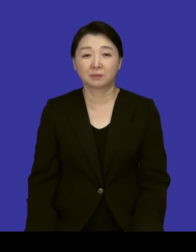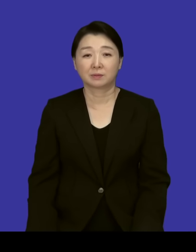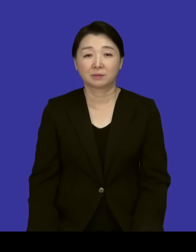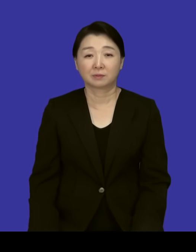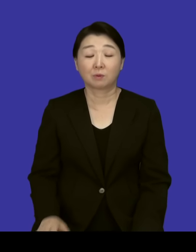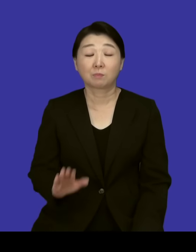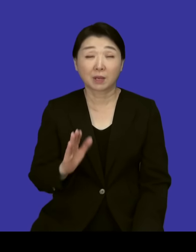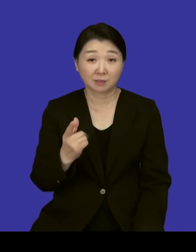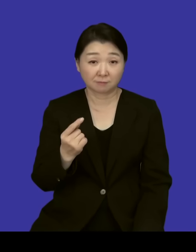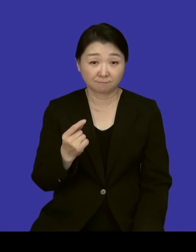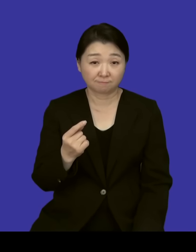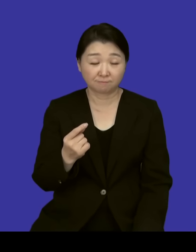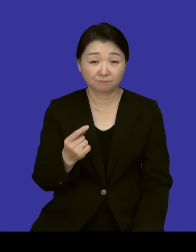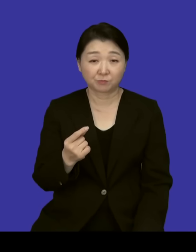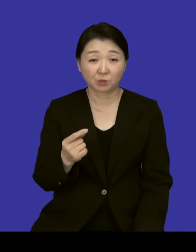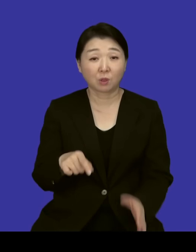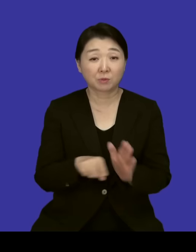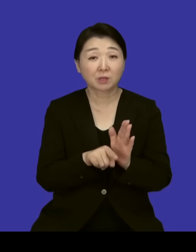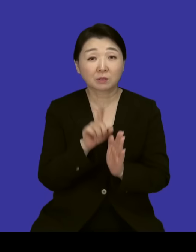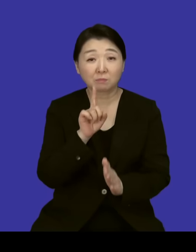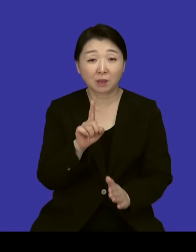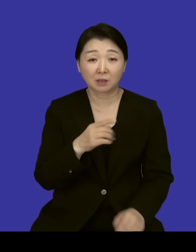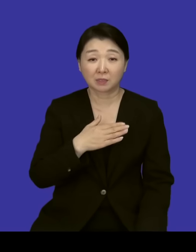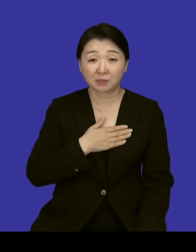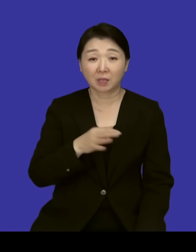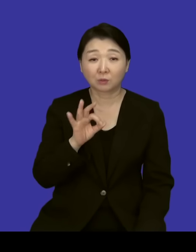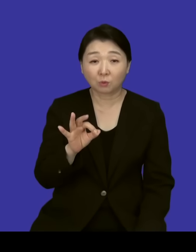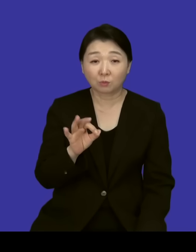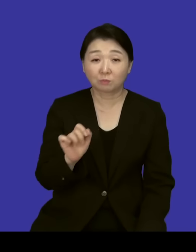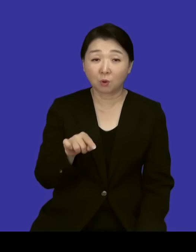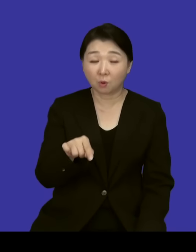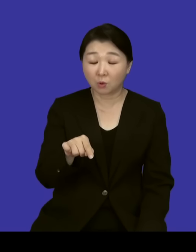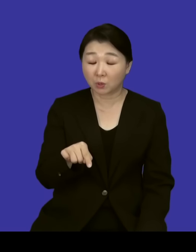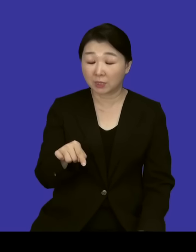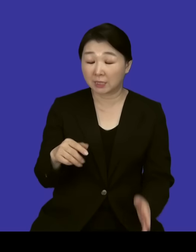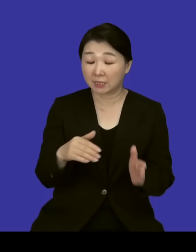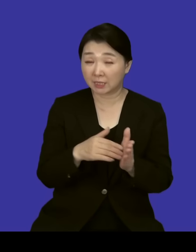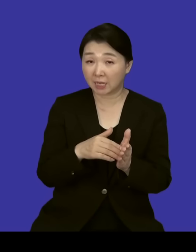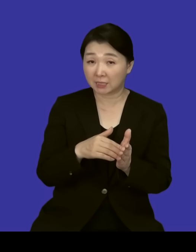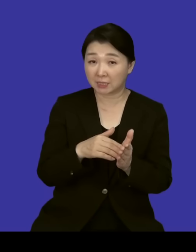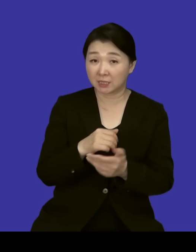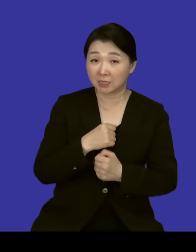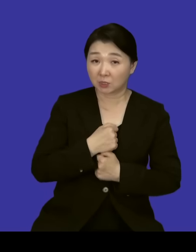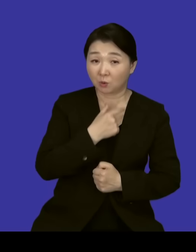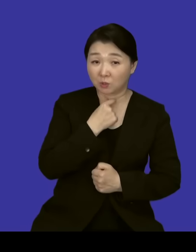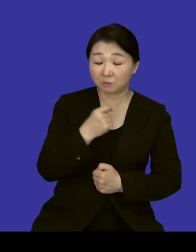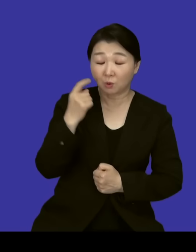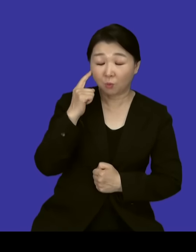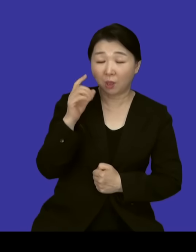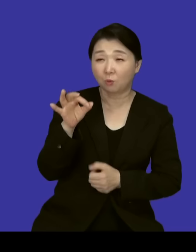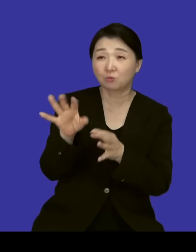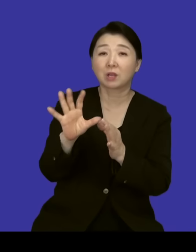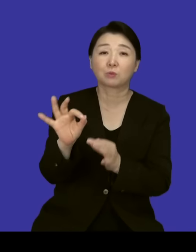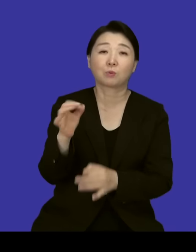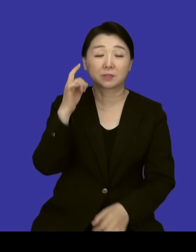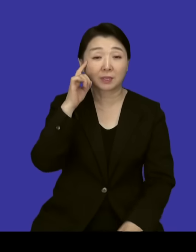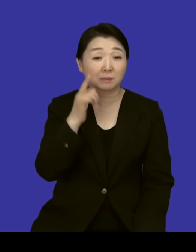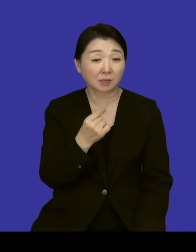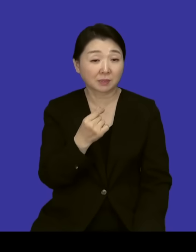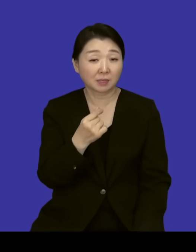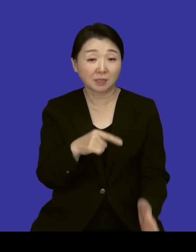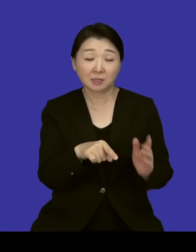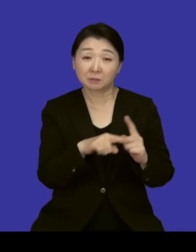돼요. 아, 진짜? 그래요? 왜냐면- 더 비관적인 얘기를 해요? 내 돈이 여기까지만이라도 그럼 다행이다라고 본전 생각을 하거든요. 근데 사람이 원래 더